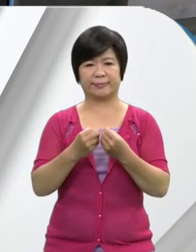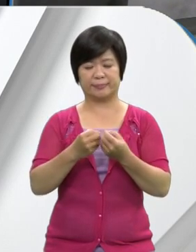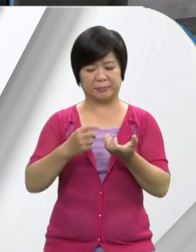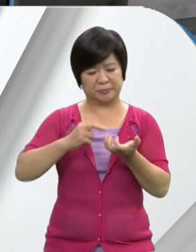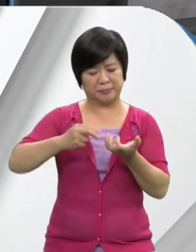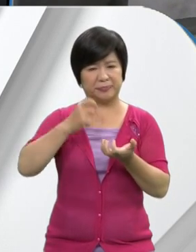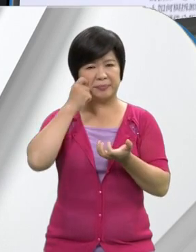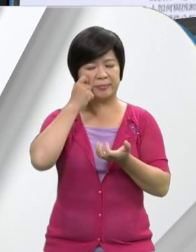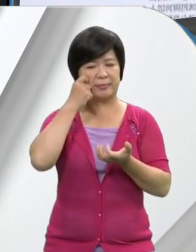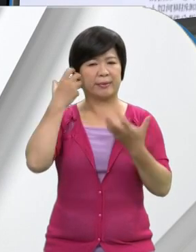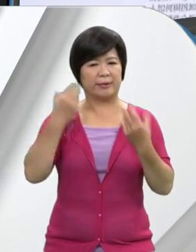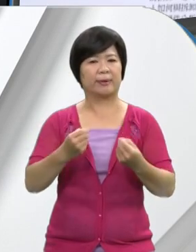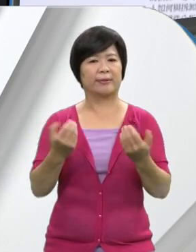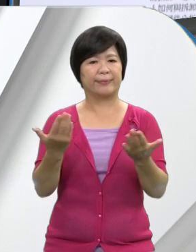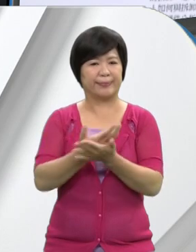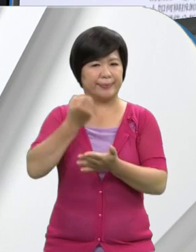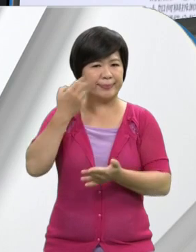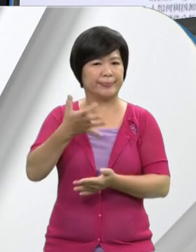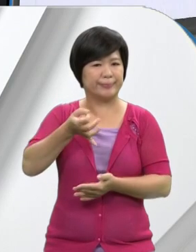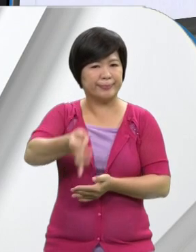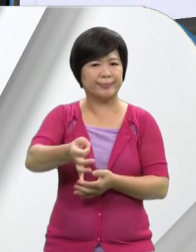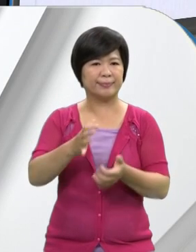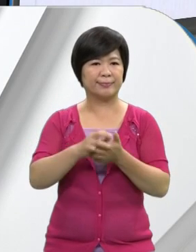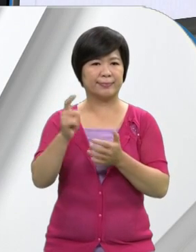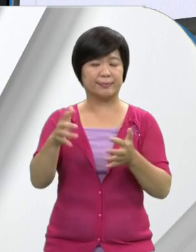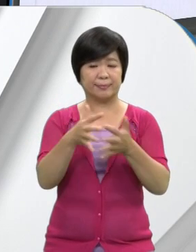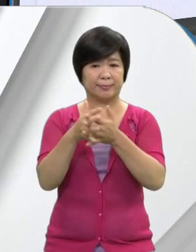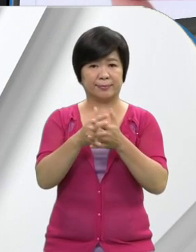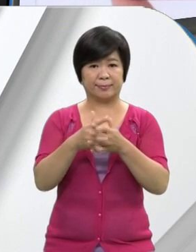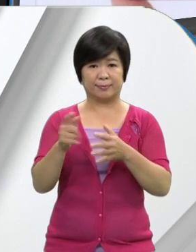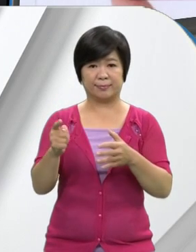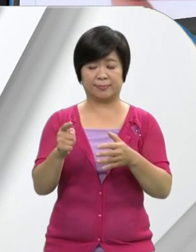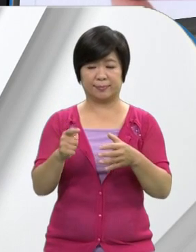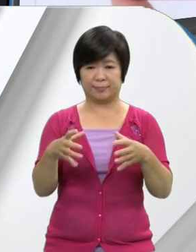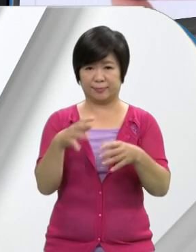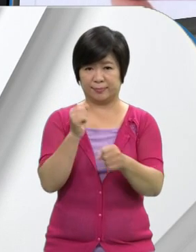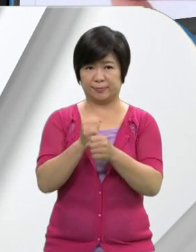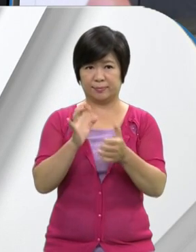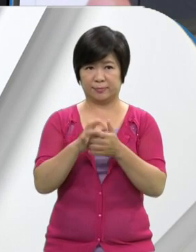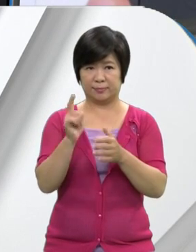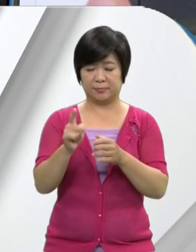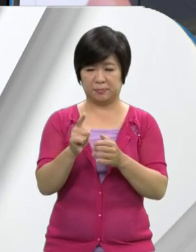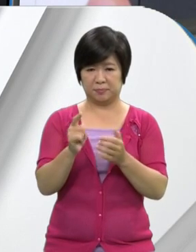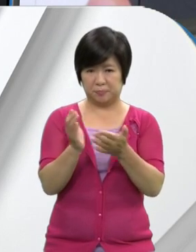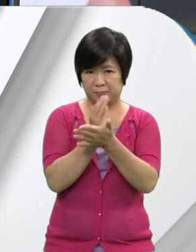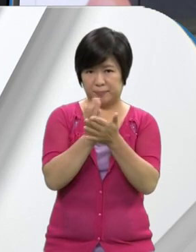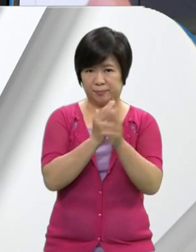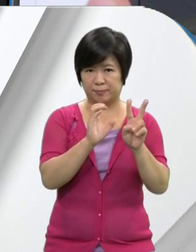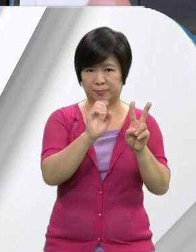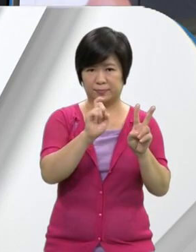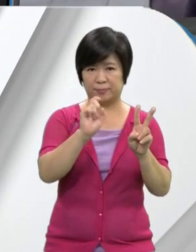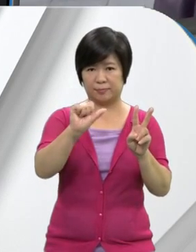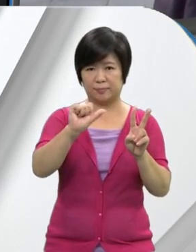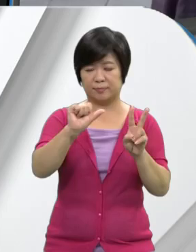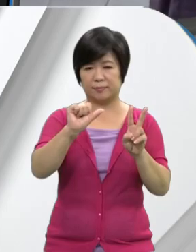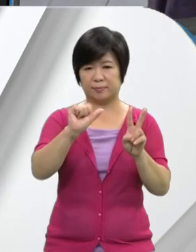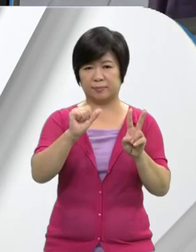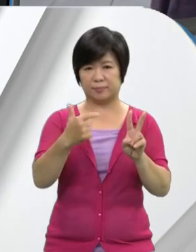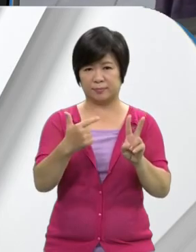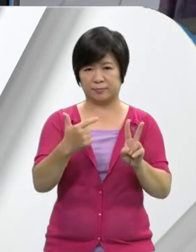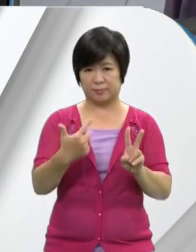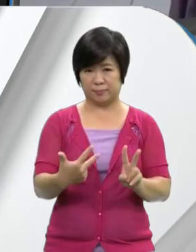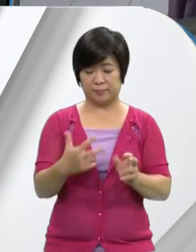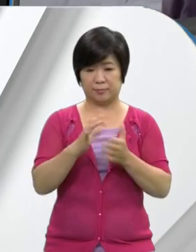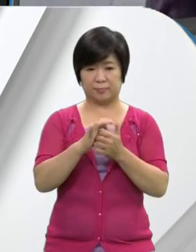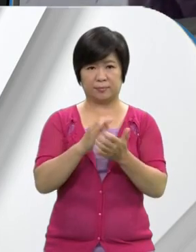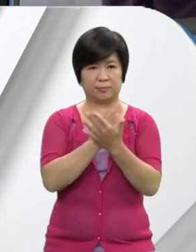完善的。有关部当地知道美国的民众合作拆解屏蔽2015到2017生产